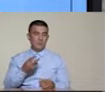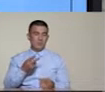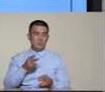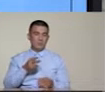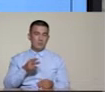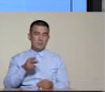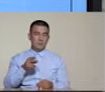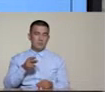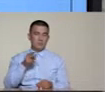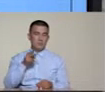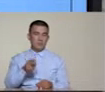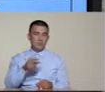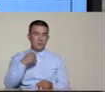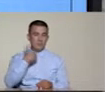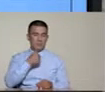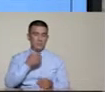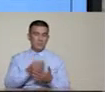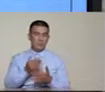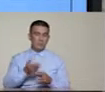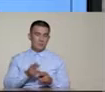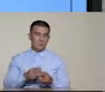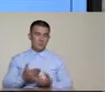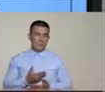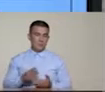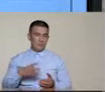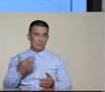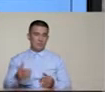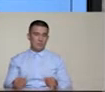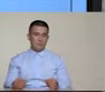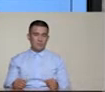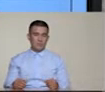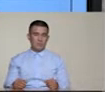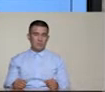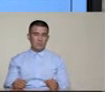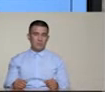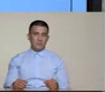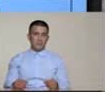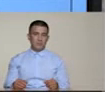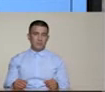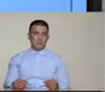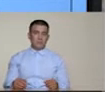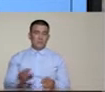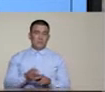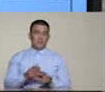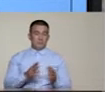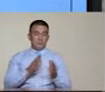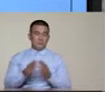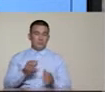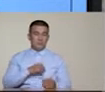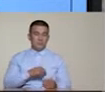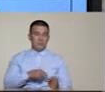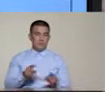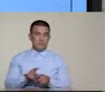bu 2000 yilni yashab o'tib bo'ldik. Endi mana shu jadval asosida